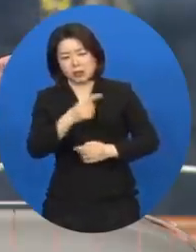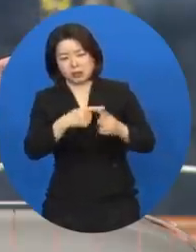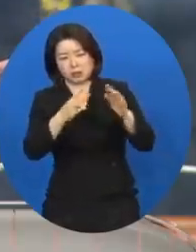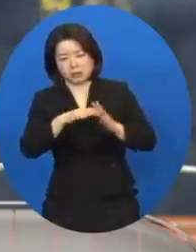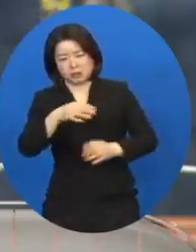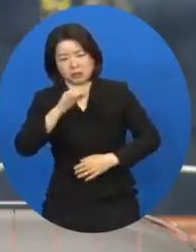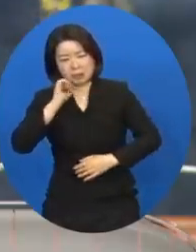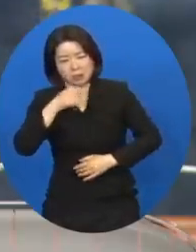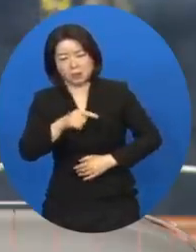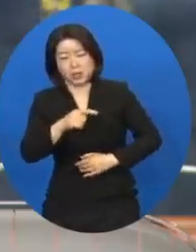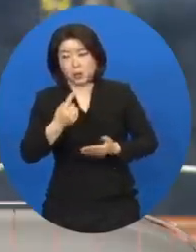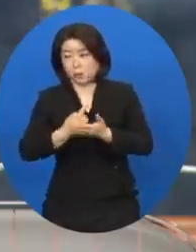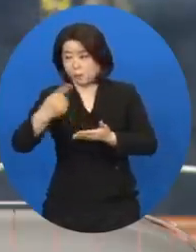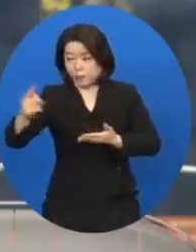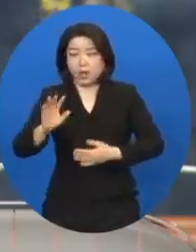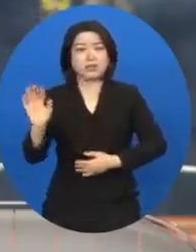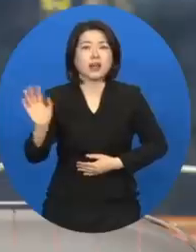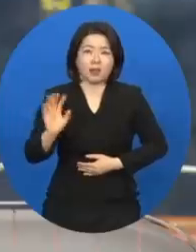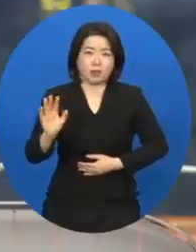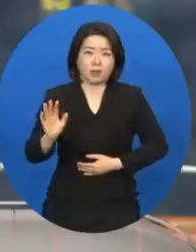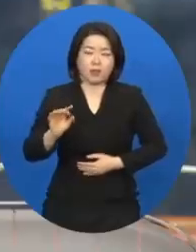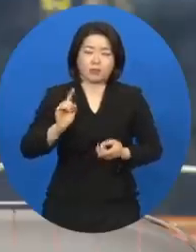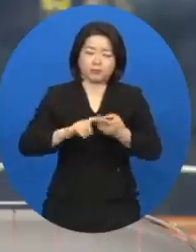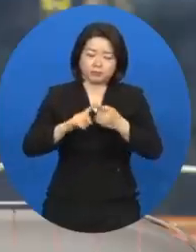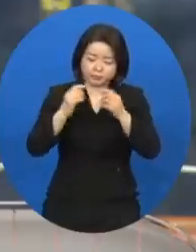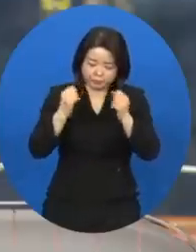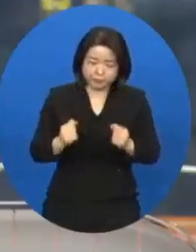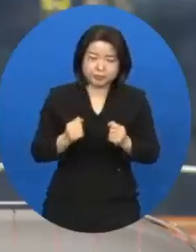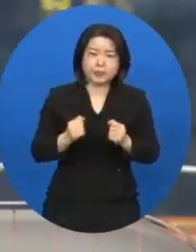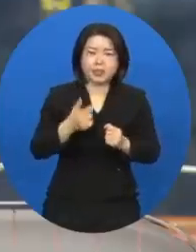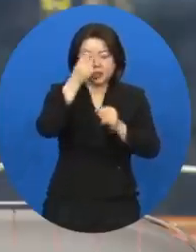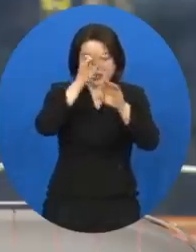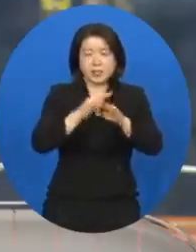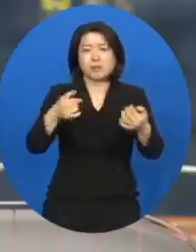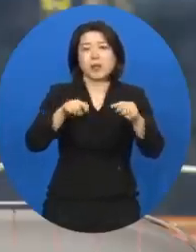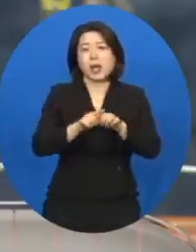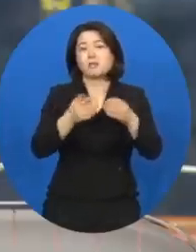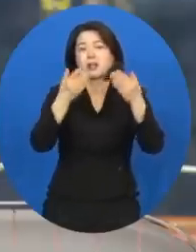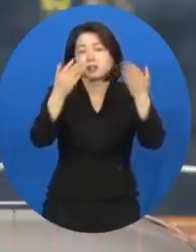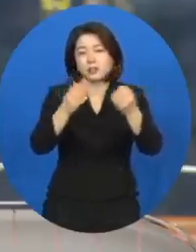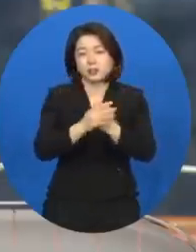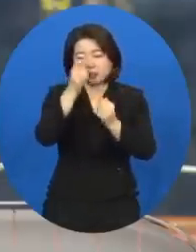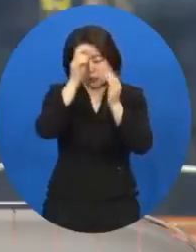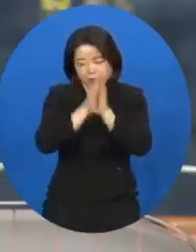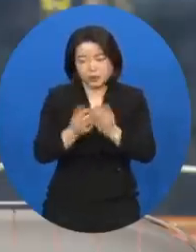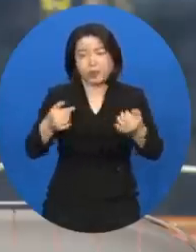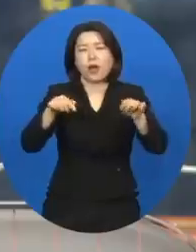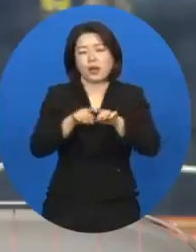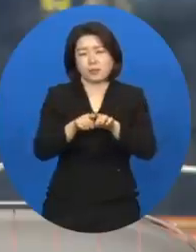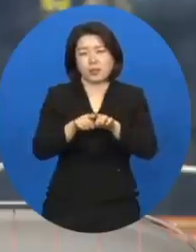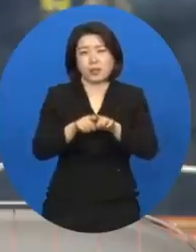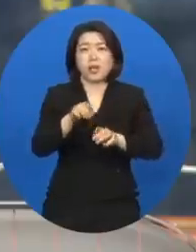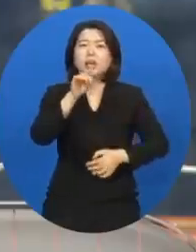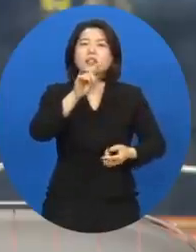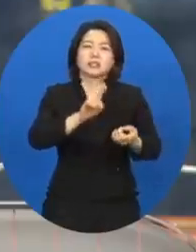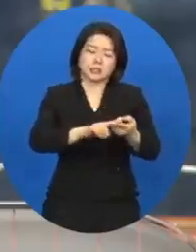않으시고 예배 같이 드리고 기도회 같이 하고, 그것만으로도 너무 고마웠어요.